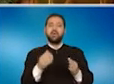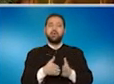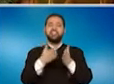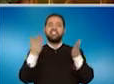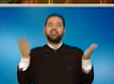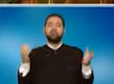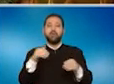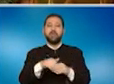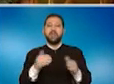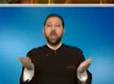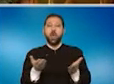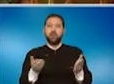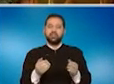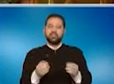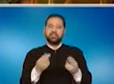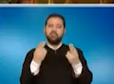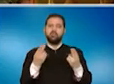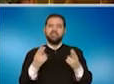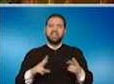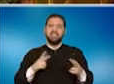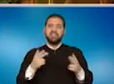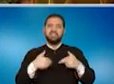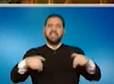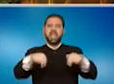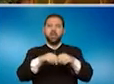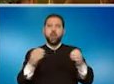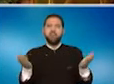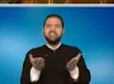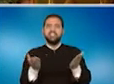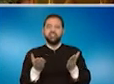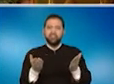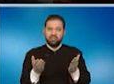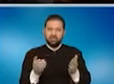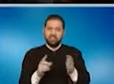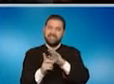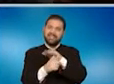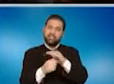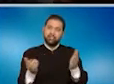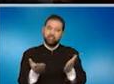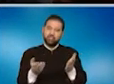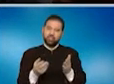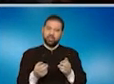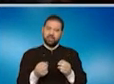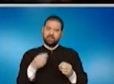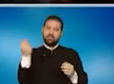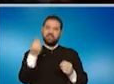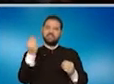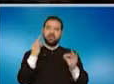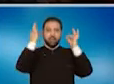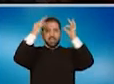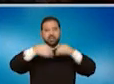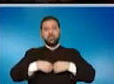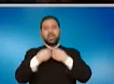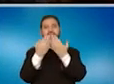a ajuns să înțeleagă hoțul este că chiar dacă o carte